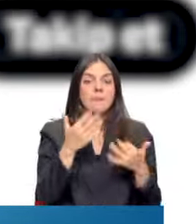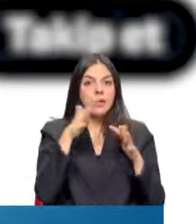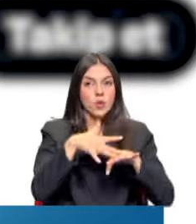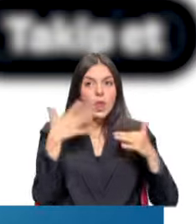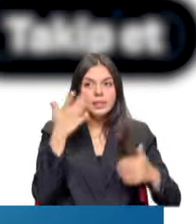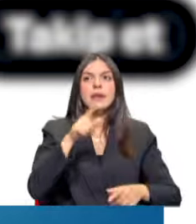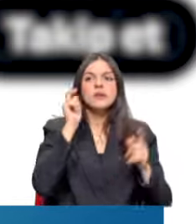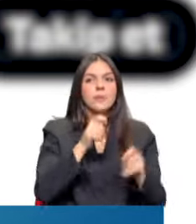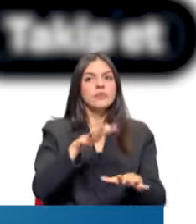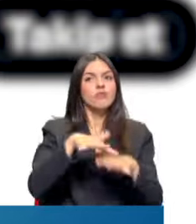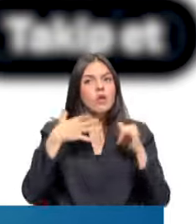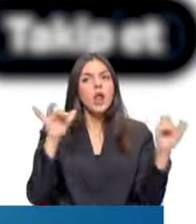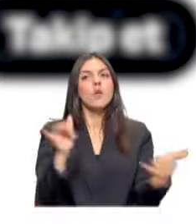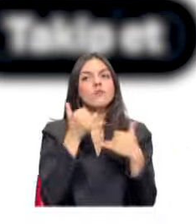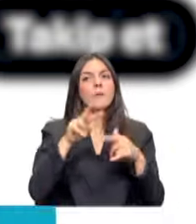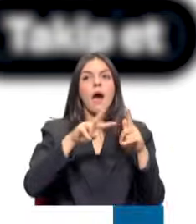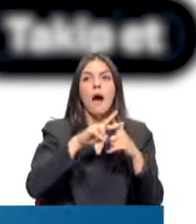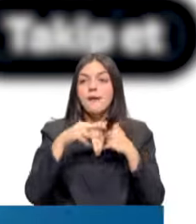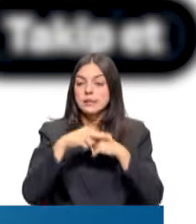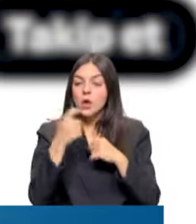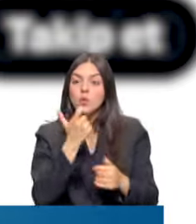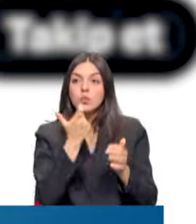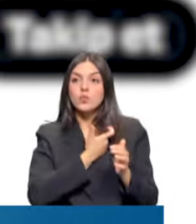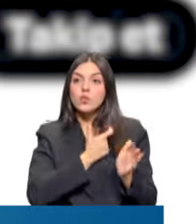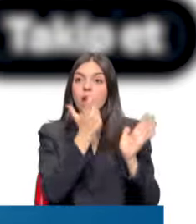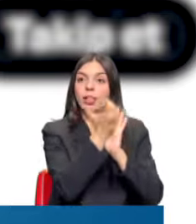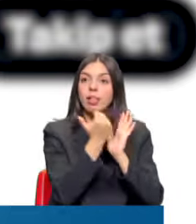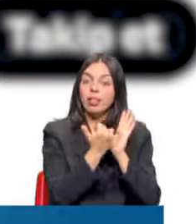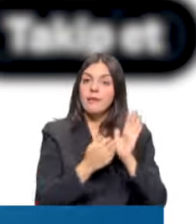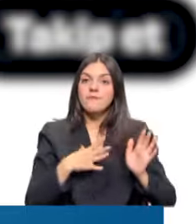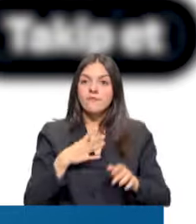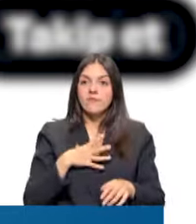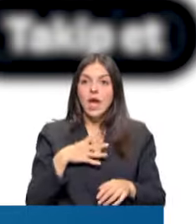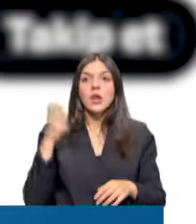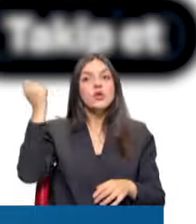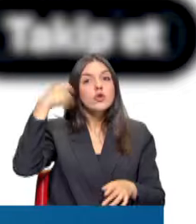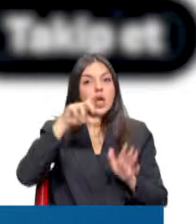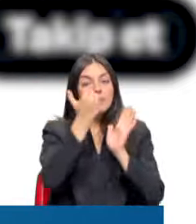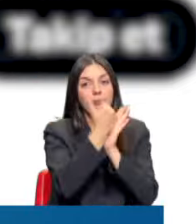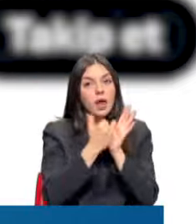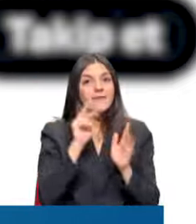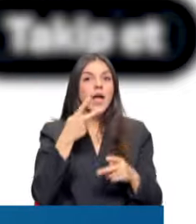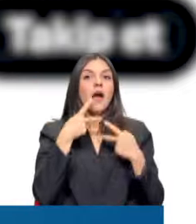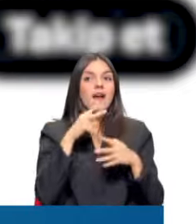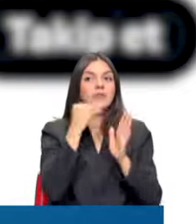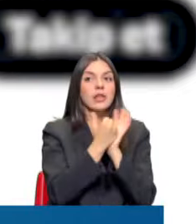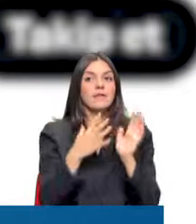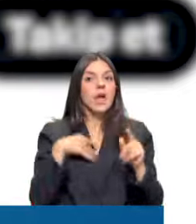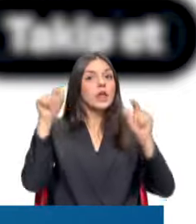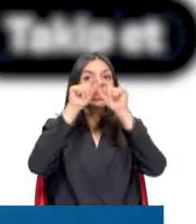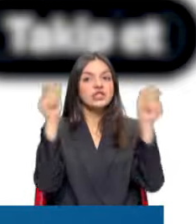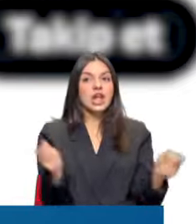Yapılacak törenler, kutlamalar, A'dan Z'ye uyulması gereken tüm protokol kuralları ile ilgili yönetmelik ve genelgelerle